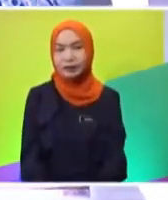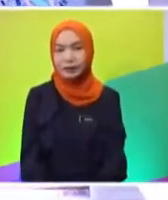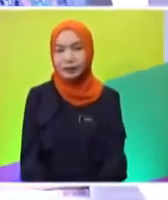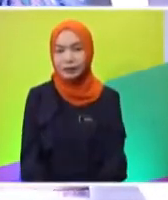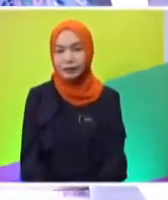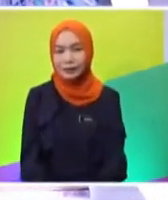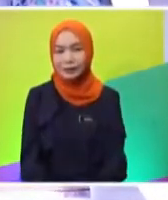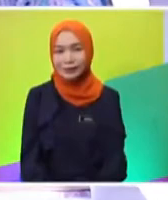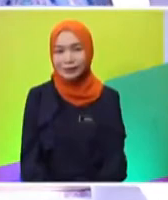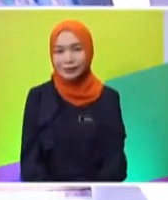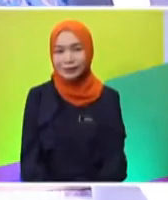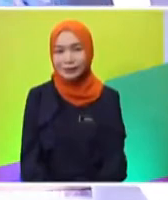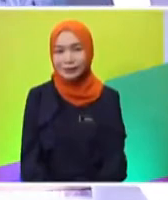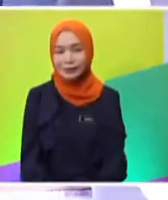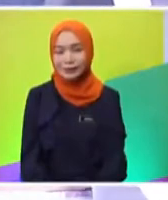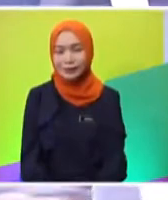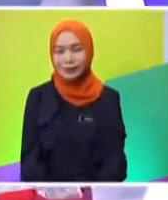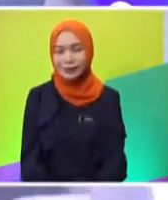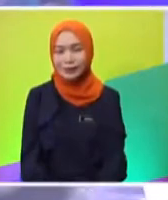besok saya